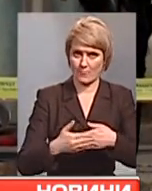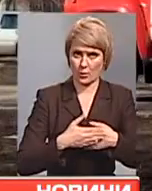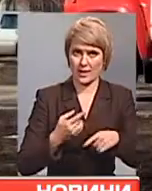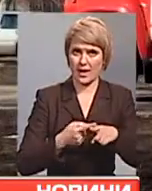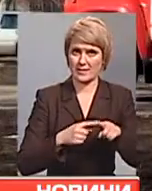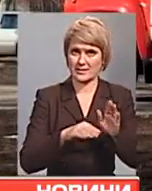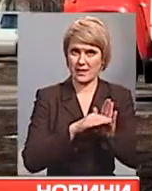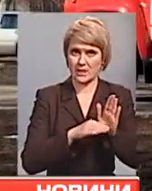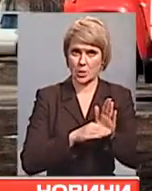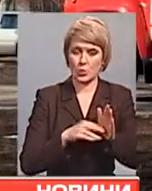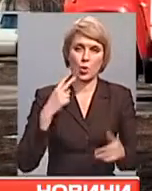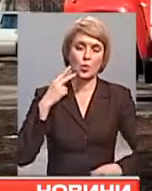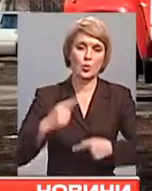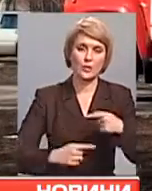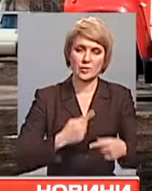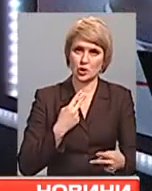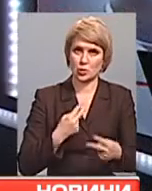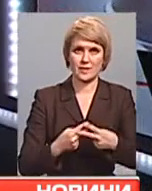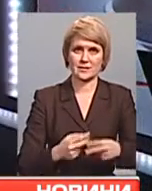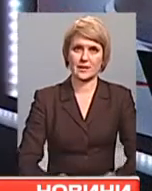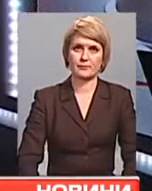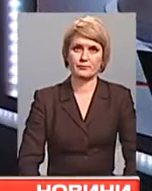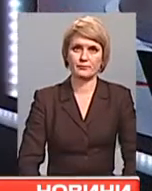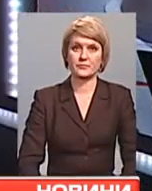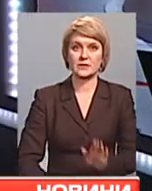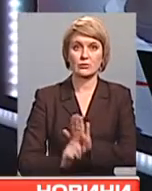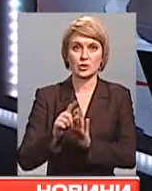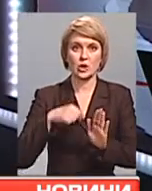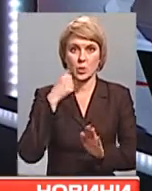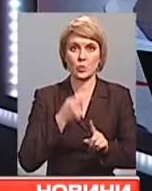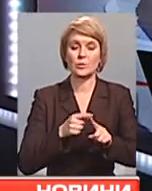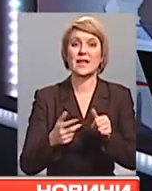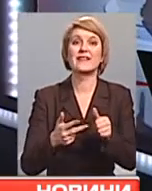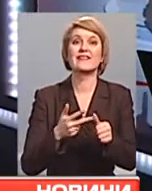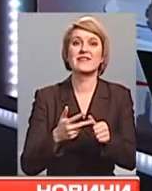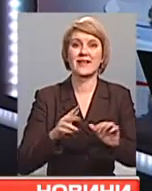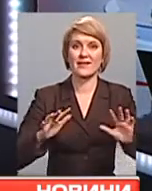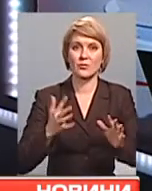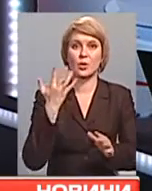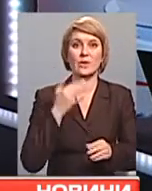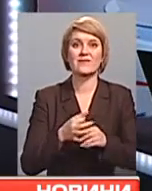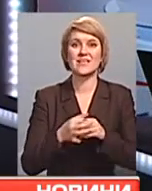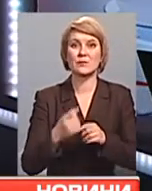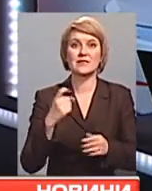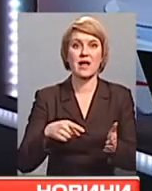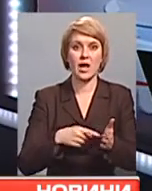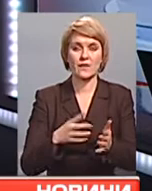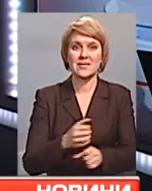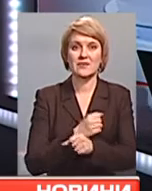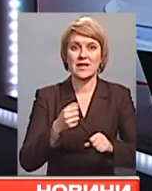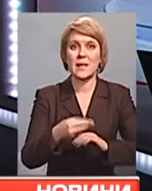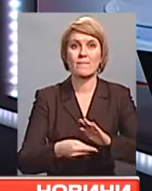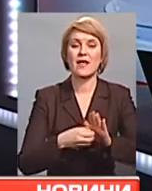Піддубний, Олександр Ушаков, Перший національний. Від початку року це третій випадок, коли в середмісті Харкова спрацьовує міна. 19